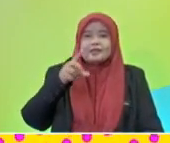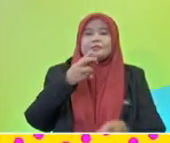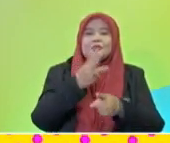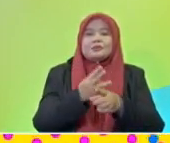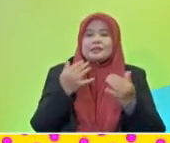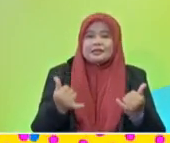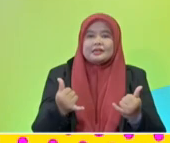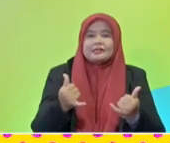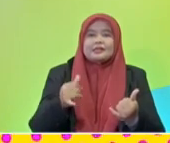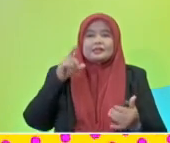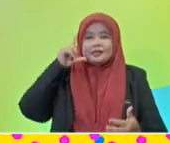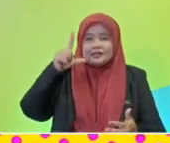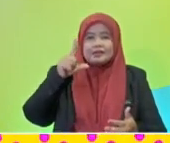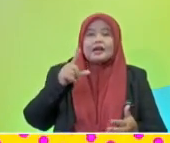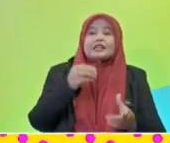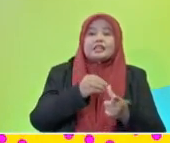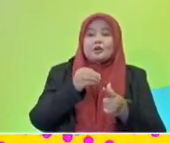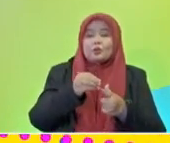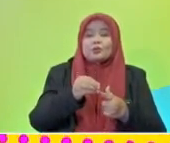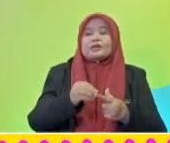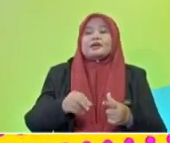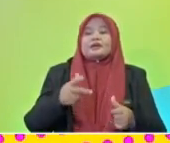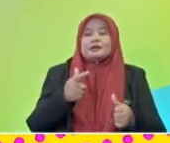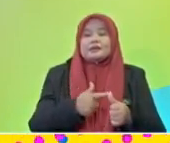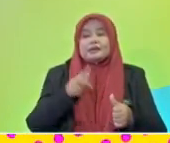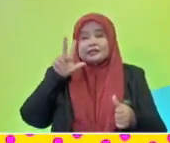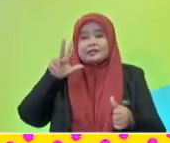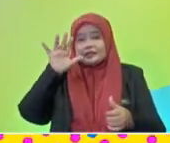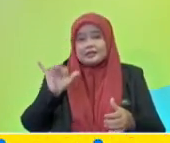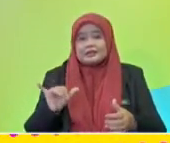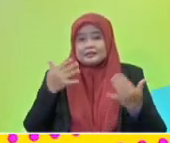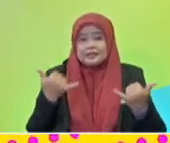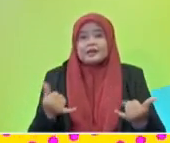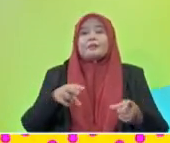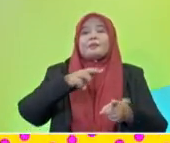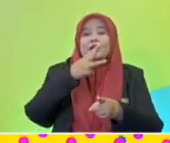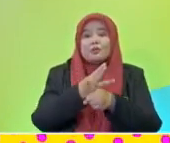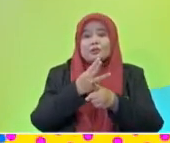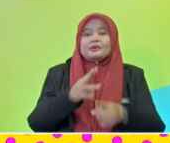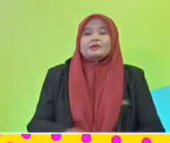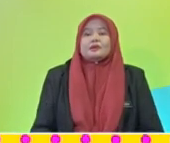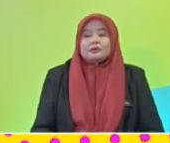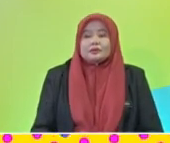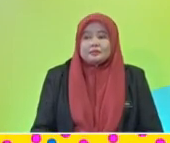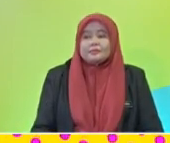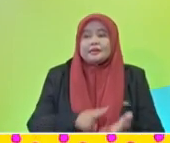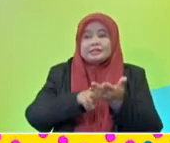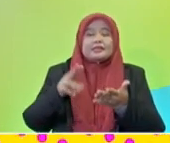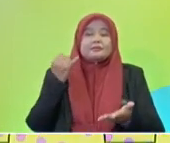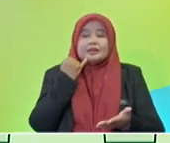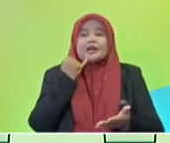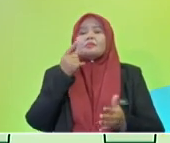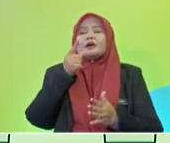sekarang seterusnya kita dah lihat atau yang ketiga dah lihat yang sekarang bahawa Silakan baca Iman bacakan